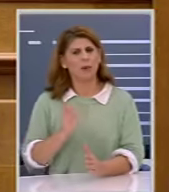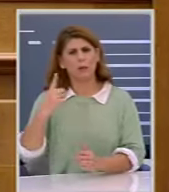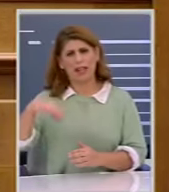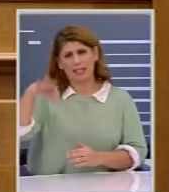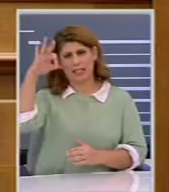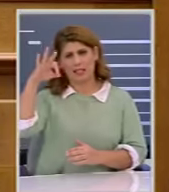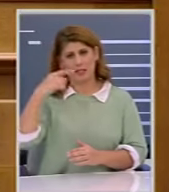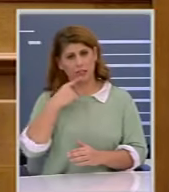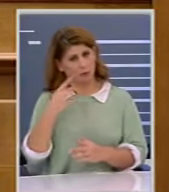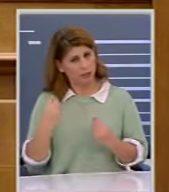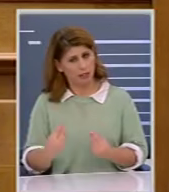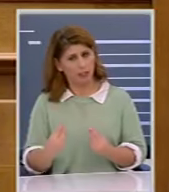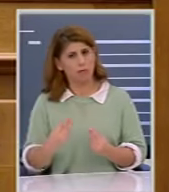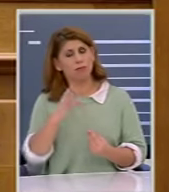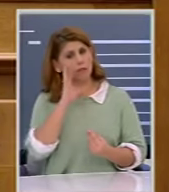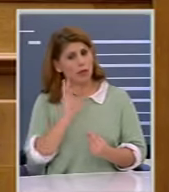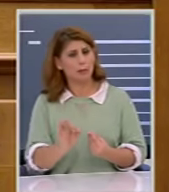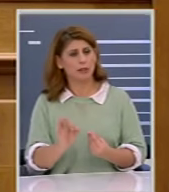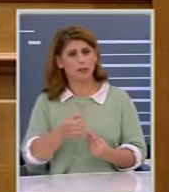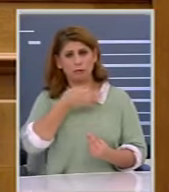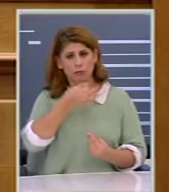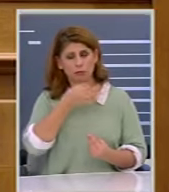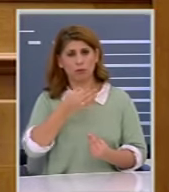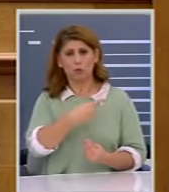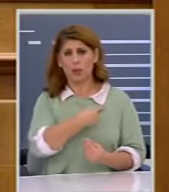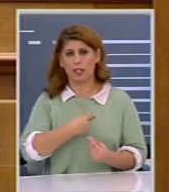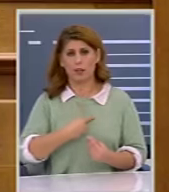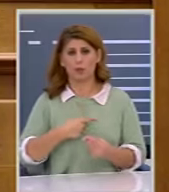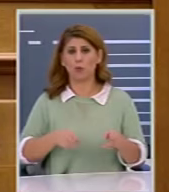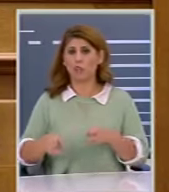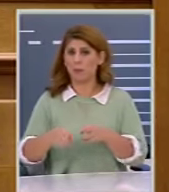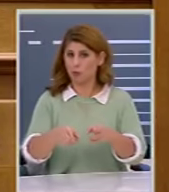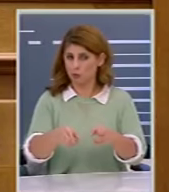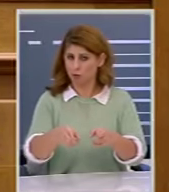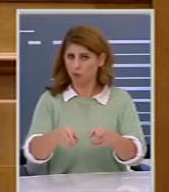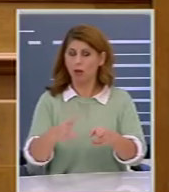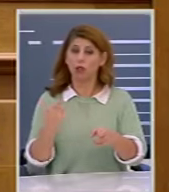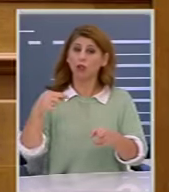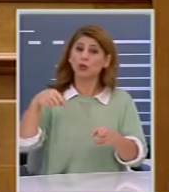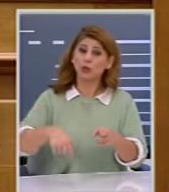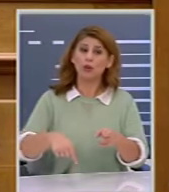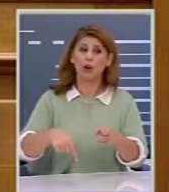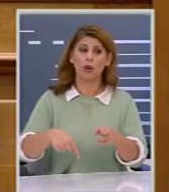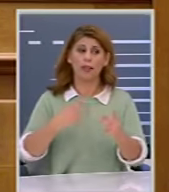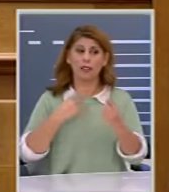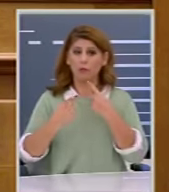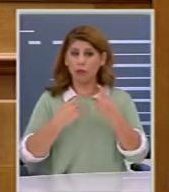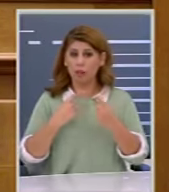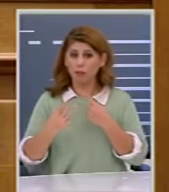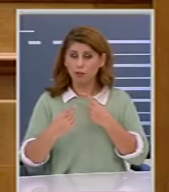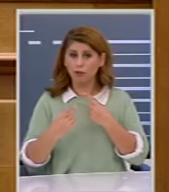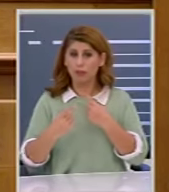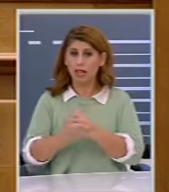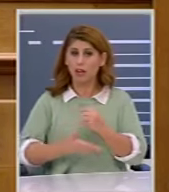να αναφέρουμε και τα καλά, την ειλικρινή τοποθέτηση του αρχηγού του ποταμιού ότι τώρα διαβολεύονται για να